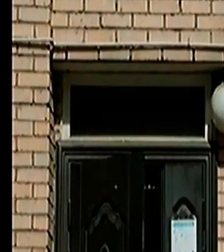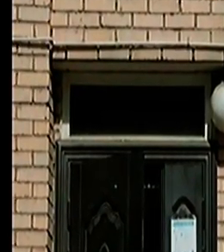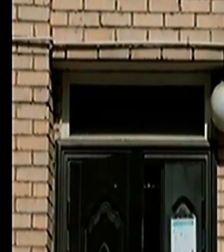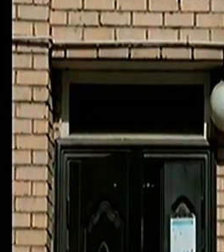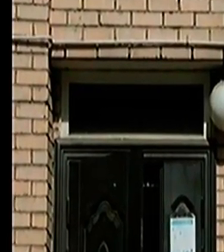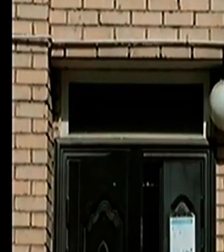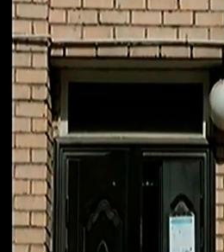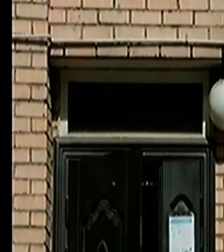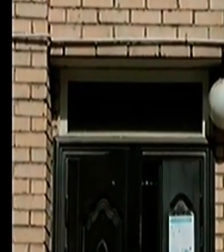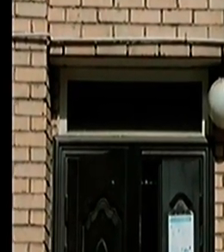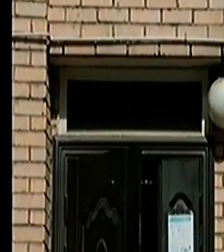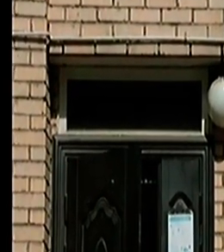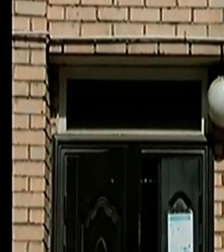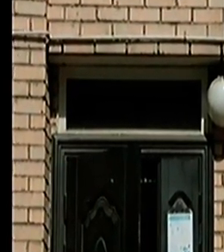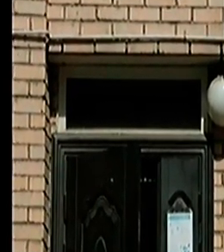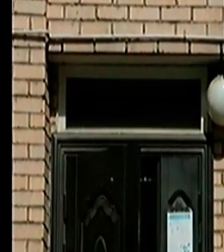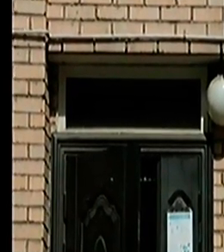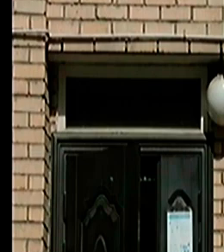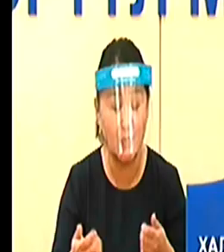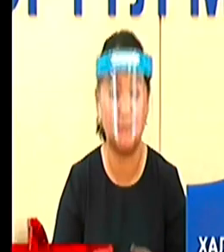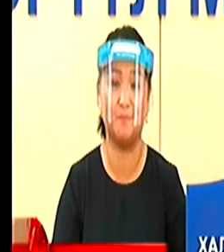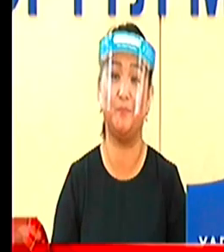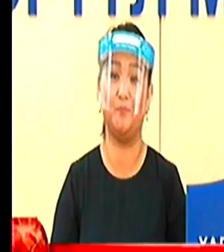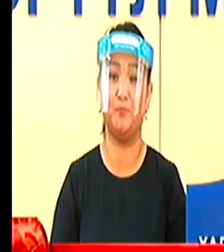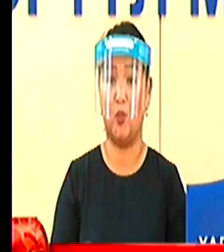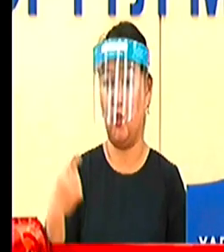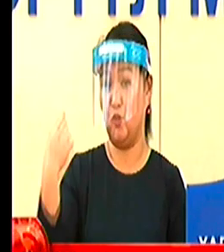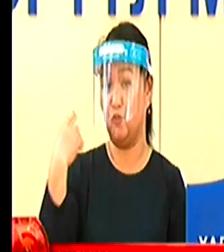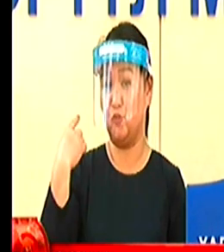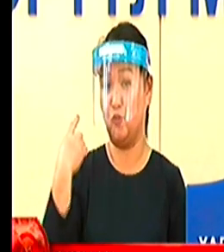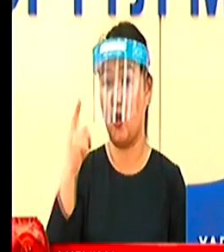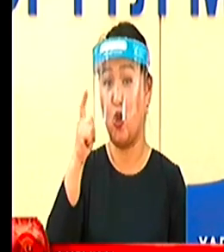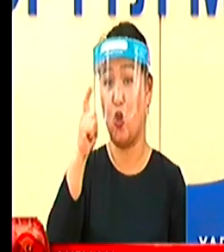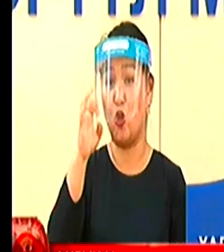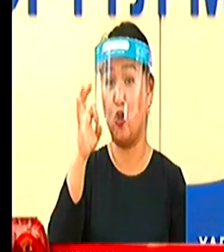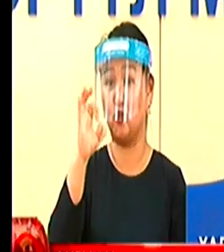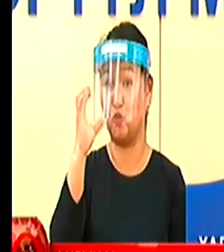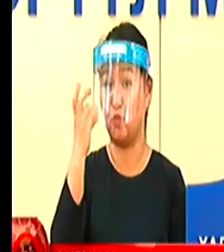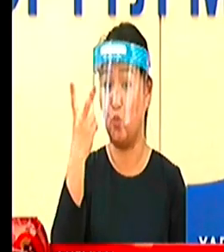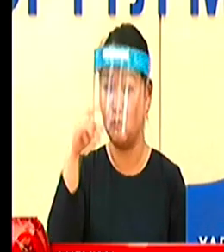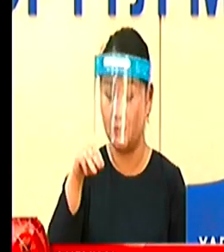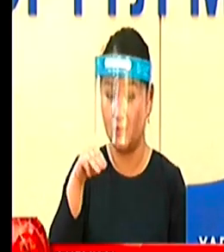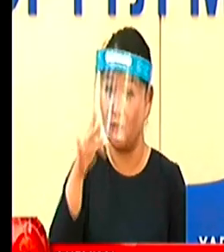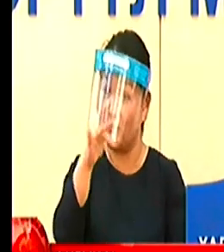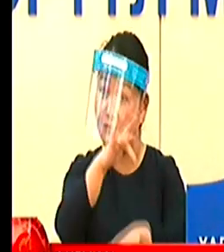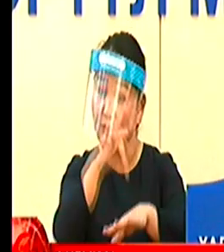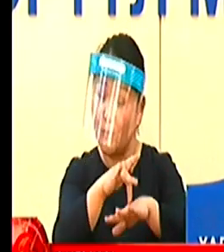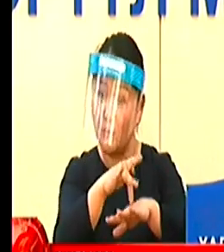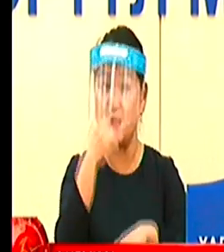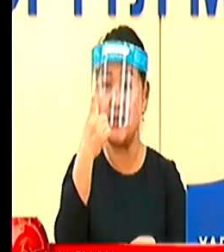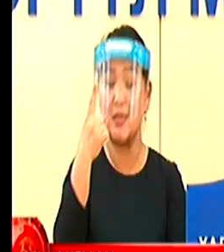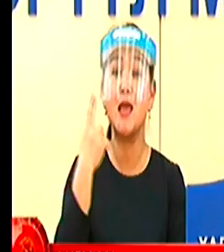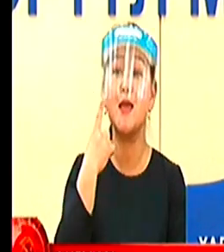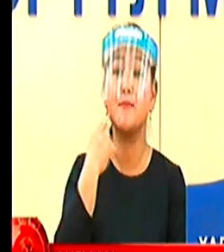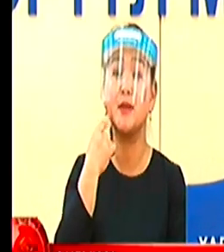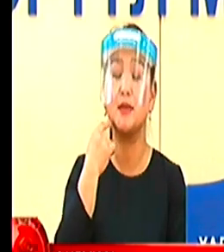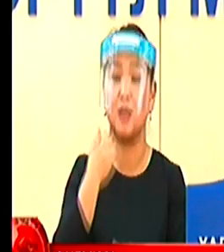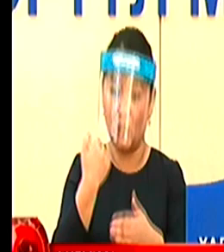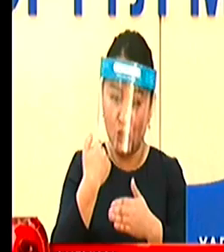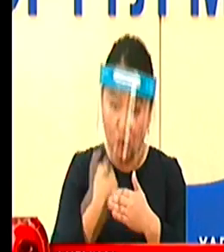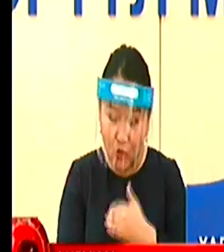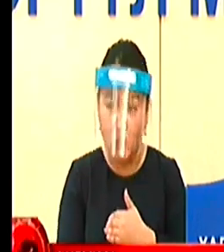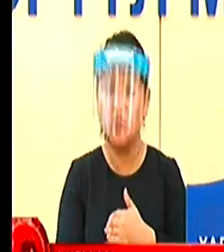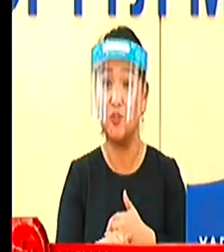шинжилгээ авч хариу сөрөг гарч байжээ. За өчтөр халдварт өвчин судлын үндэсний төвд нэг эмэгтэй амарчлаа